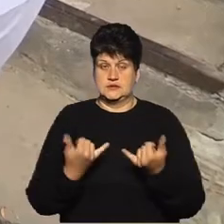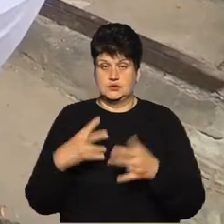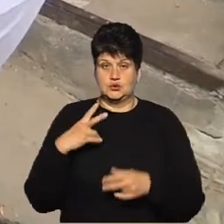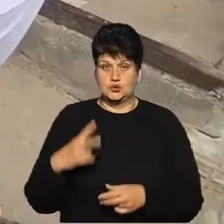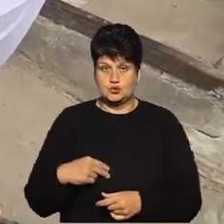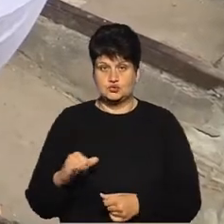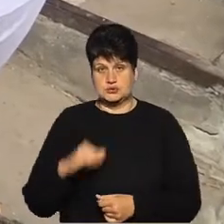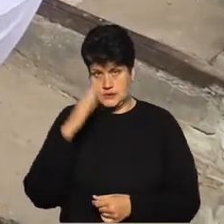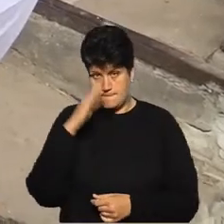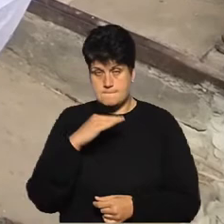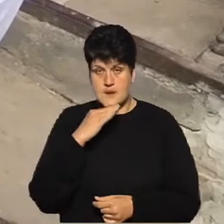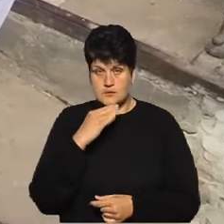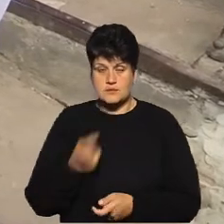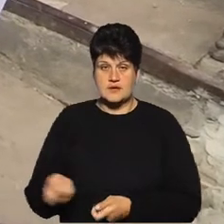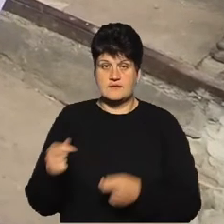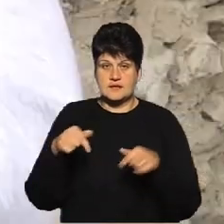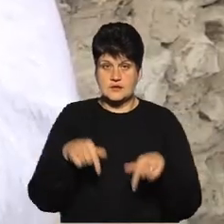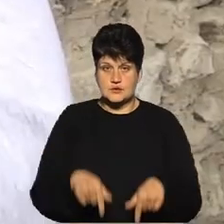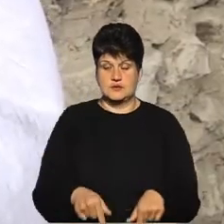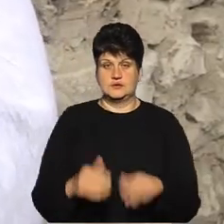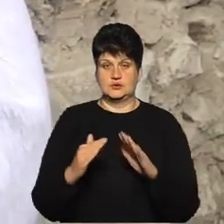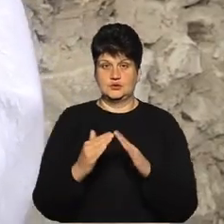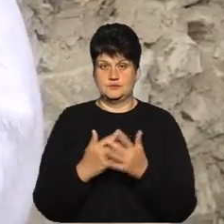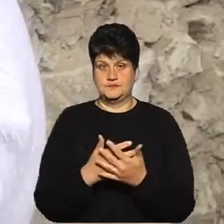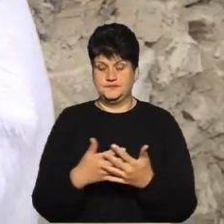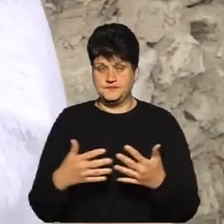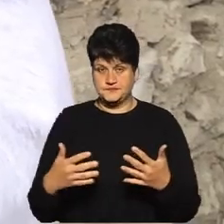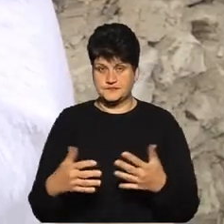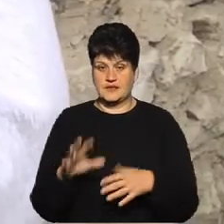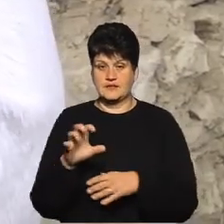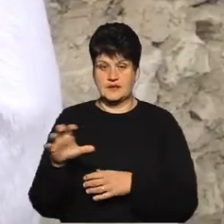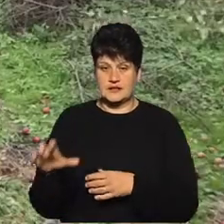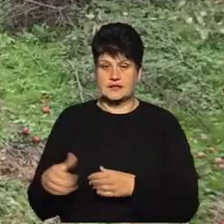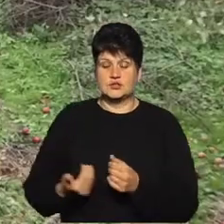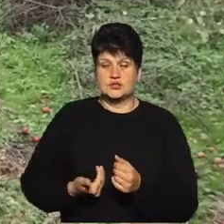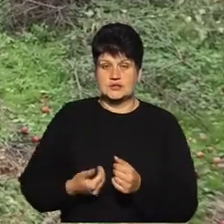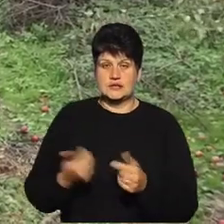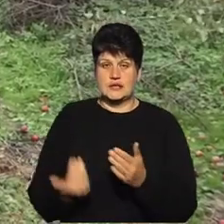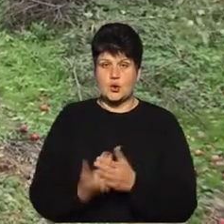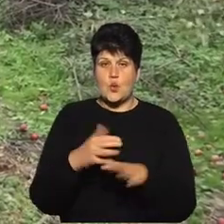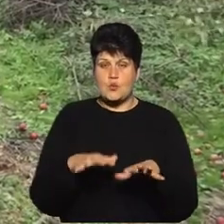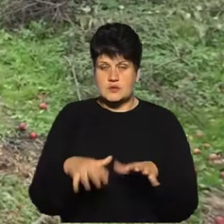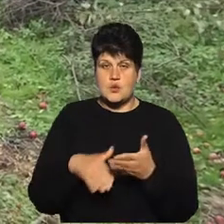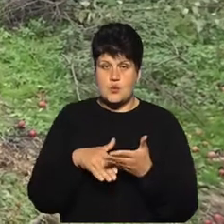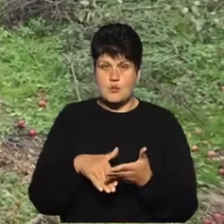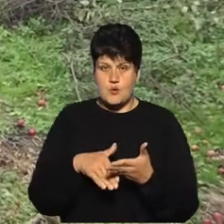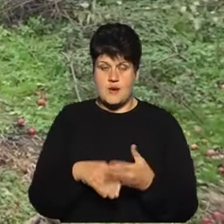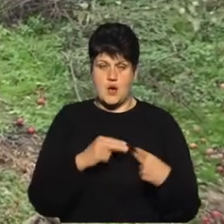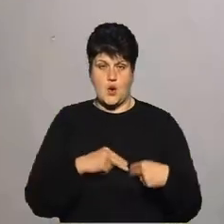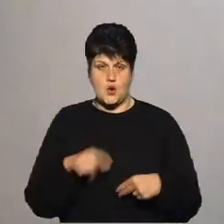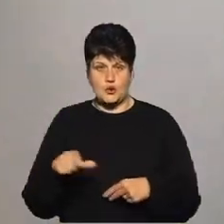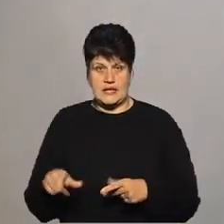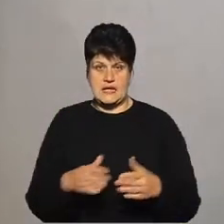батьком. Перевезли сюди і домашніх улюбленців. Жінка розповідає, обживатися на новому місці допомагають колеги та